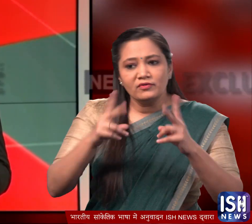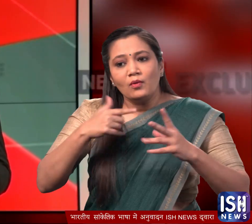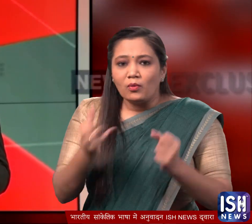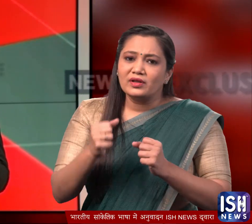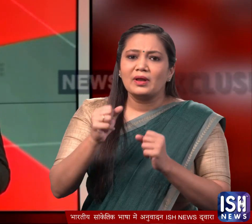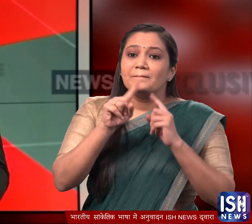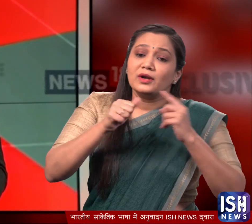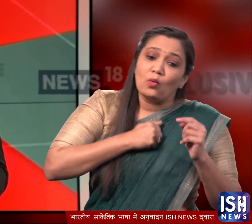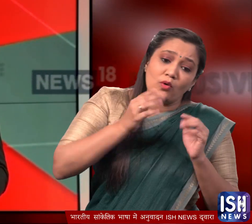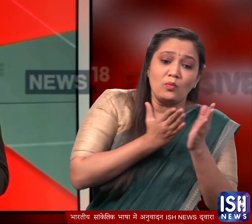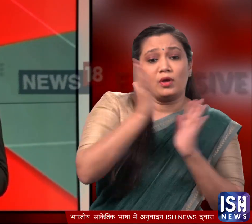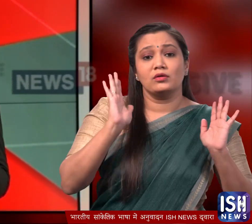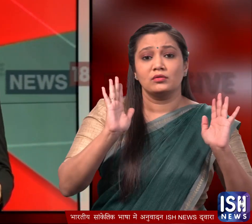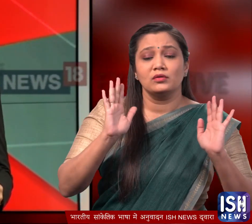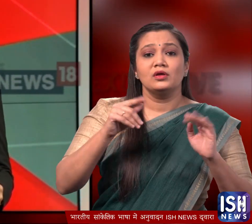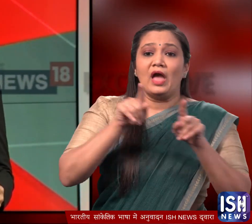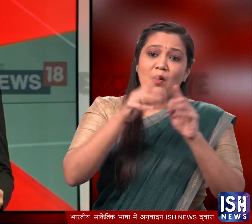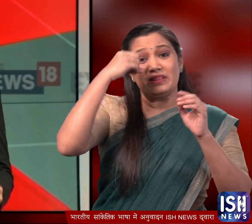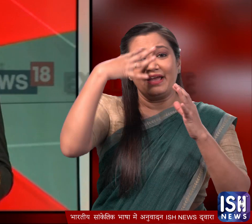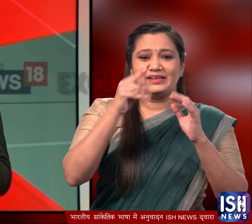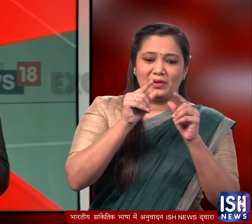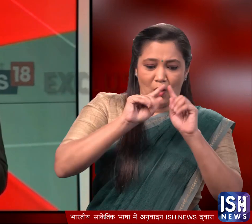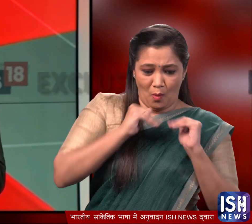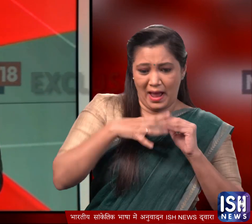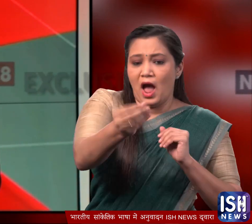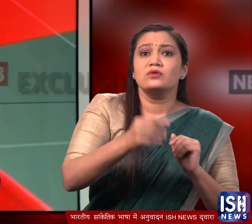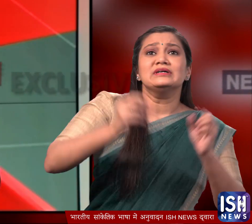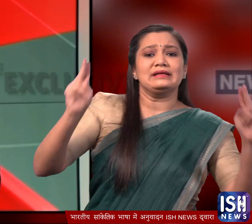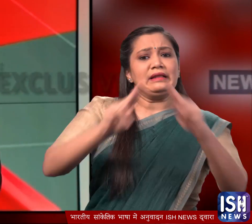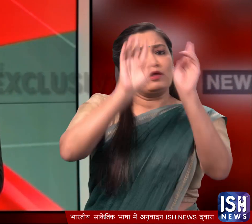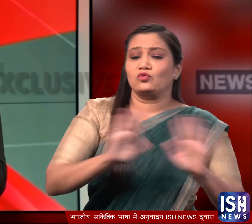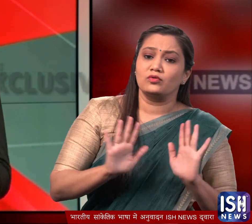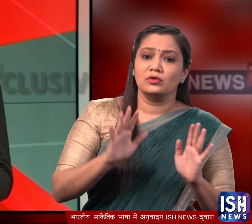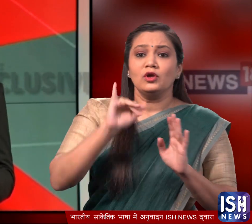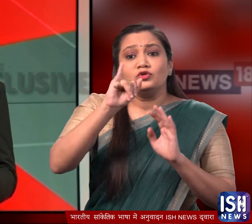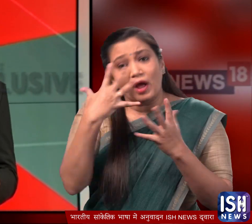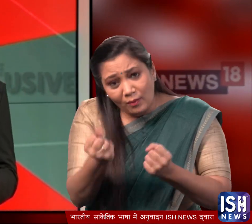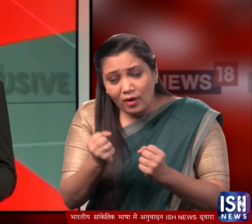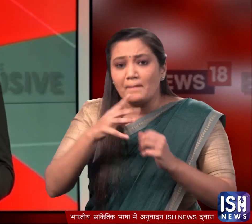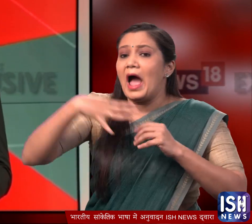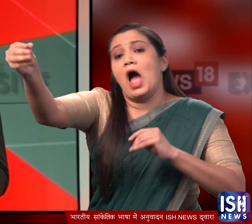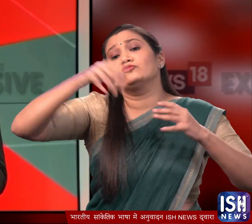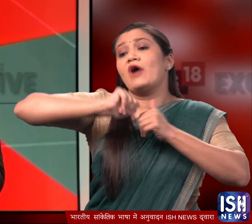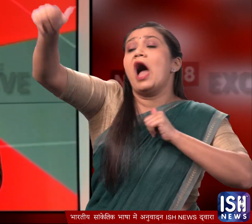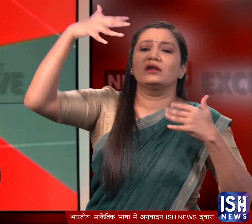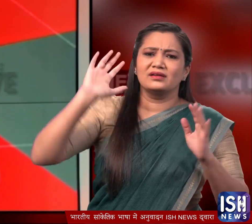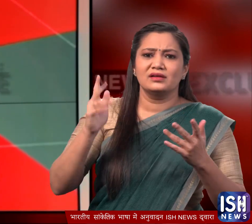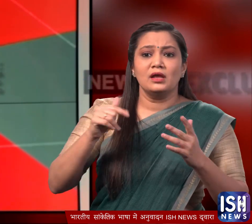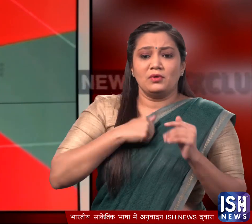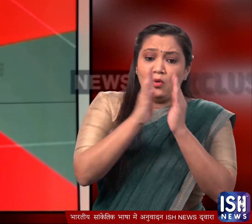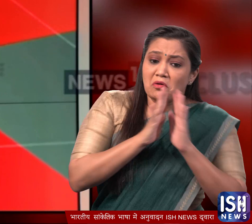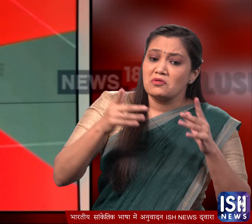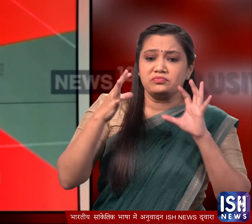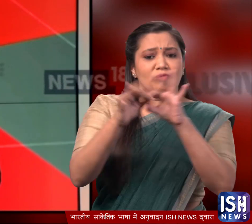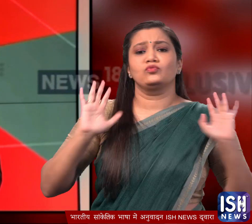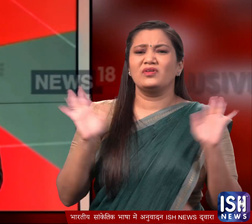तो चाहिए लेकिन अपनी शर्तों पर, जैसे कि बिजली चाहिए लेकिन खंबा हमारे घर के सामने ना हो, सार्वजनिक शौचालय चाहिए लेकिन घर से दूर और उससे हमारी आस्था